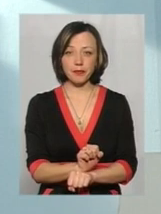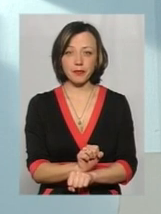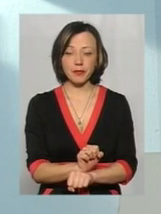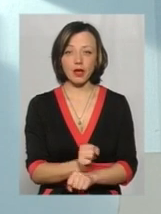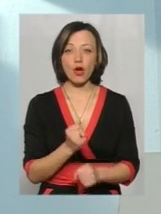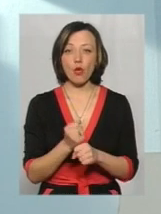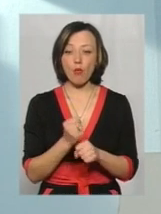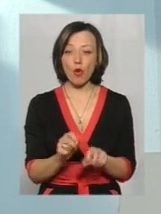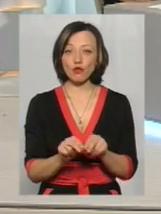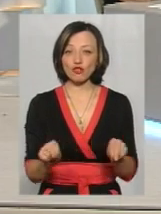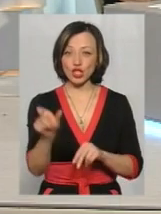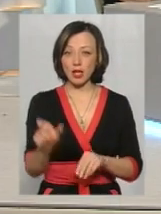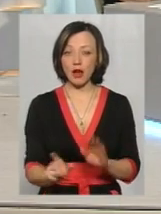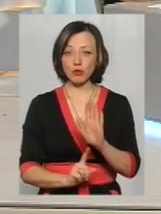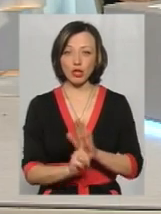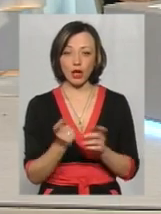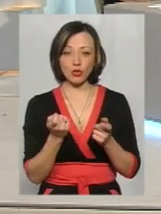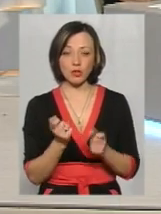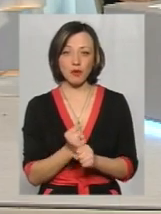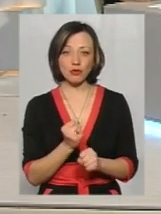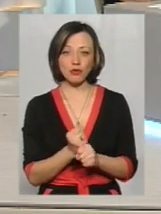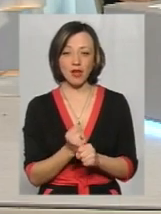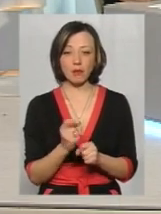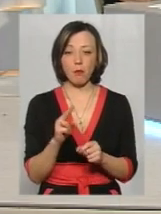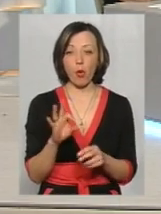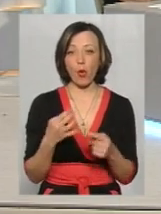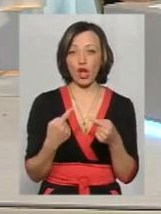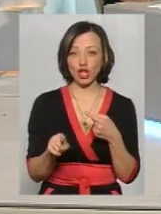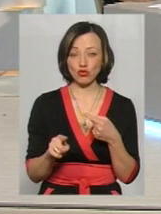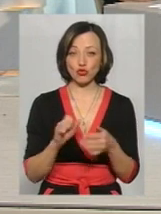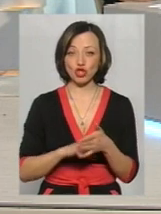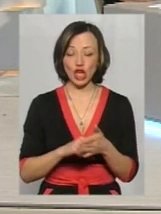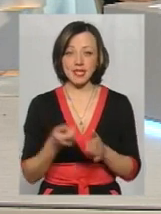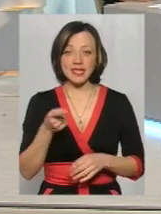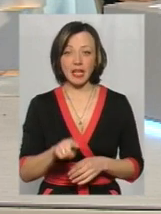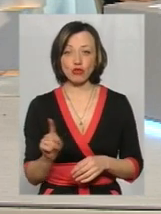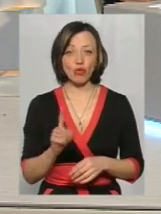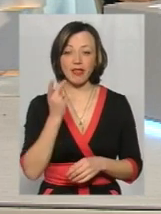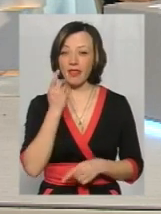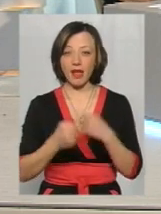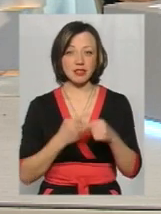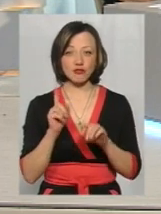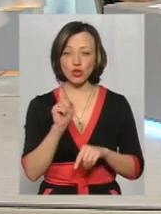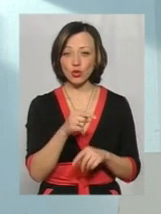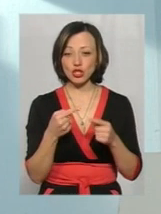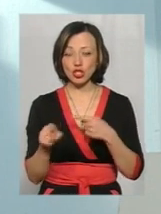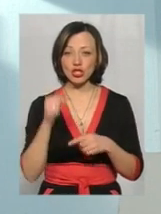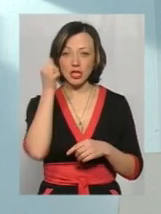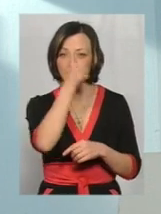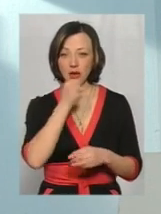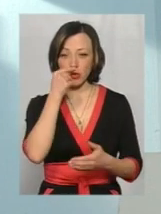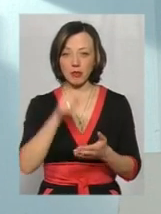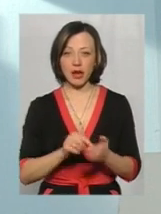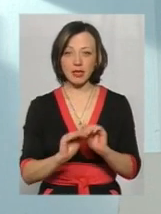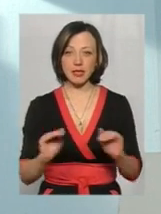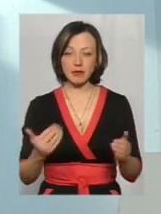і роботу вчителя. Він починає трошки працювати по-іншому, через те, що не завжди в той чи інший рік потрапляють